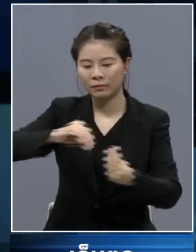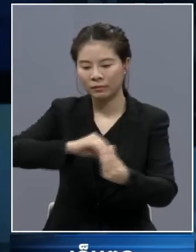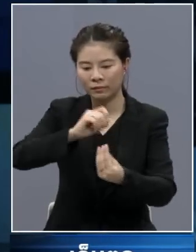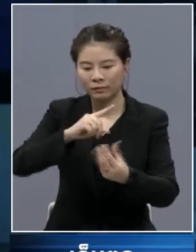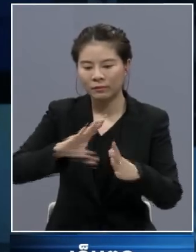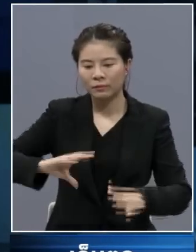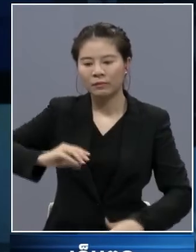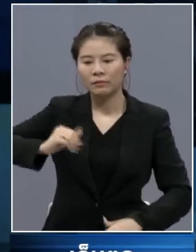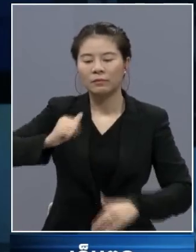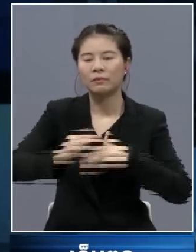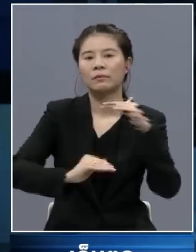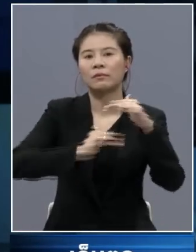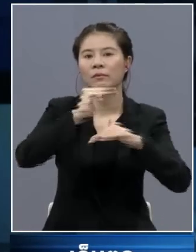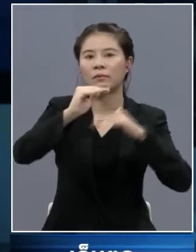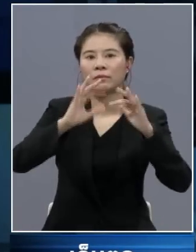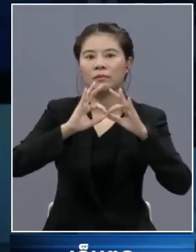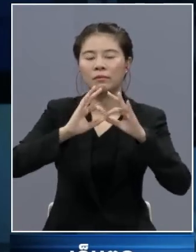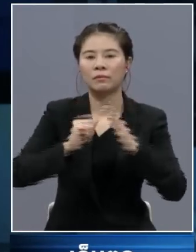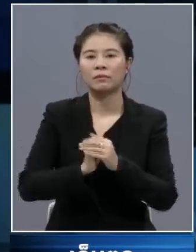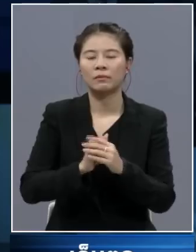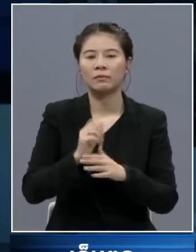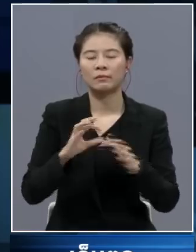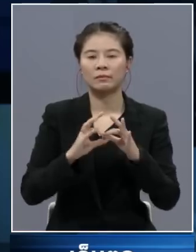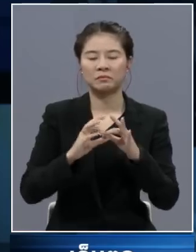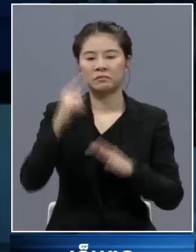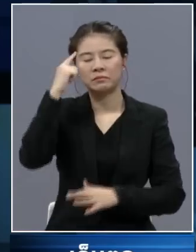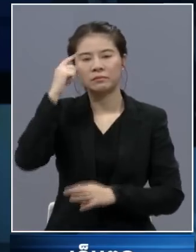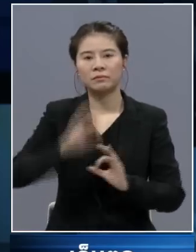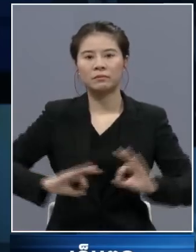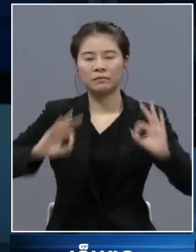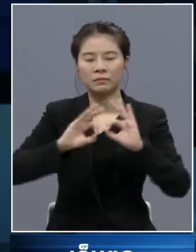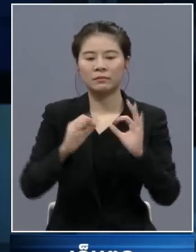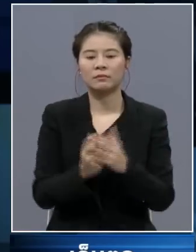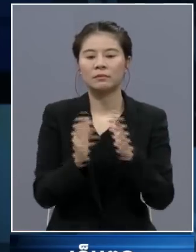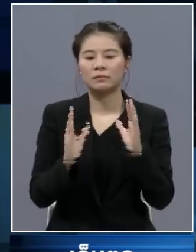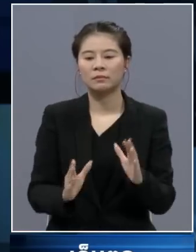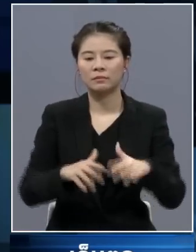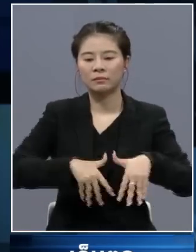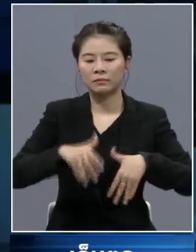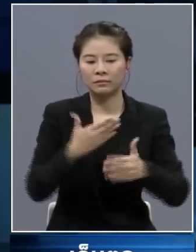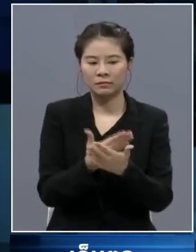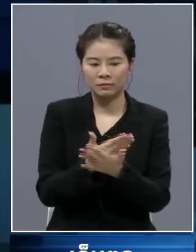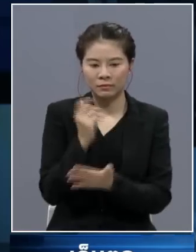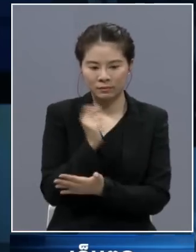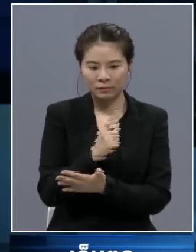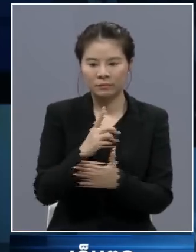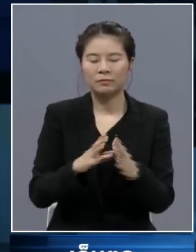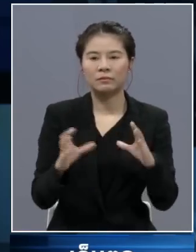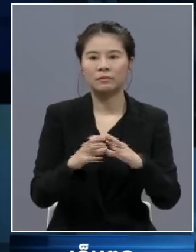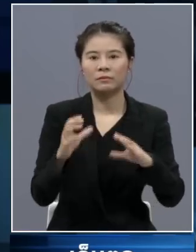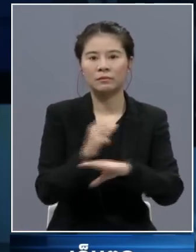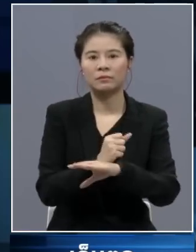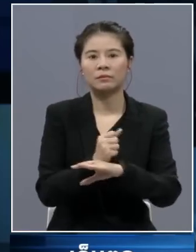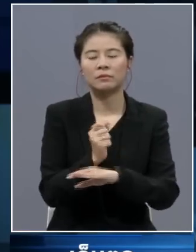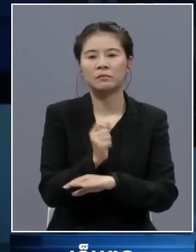อมกันผ่านประเด็นการร่วมฟื้นฟูเศรษฐกิจโดยยึดหลักเพิ่มรายได้ประชาชนลดความเหลื่อมล้ำรวมทั้งยกเลิก